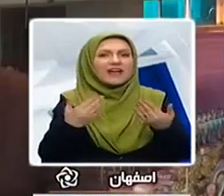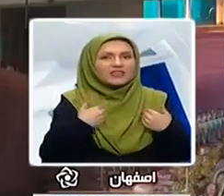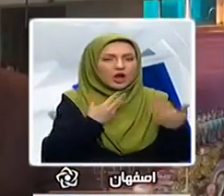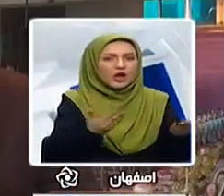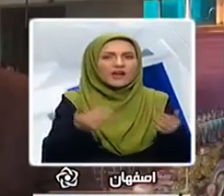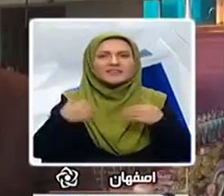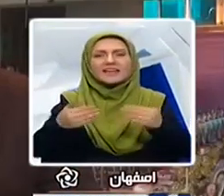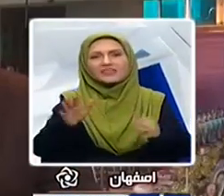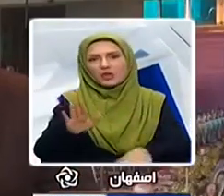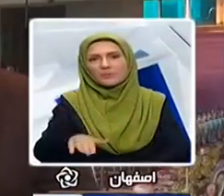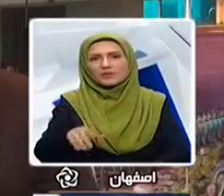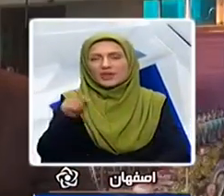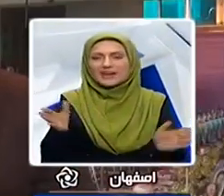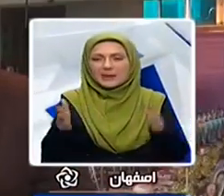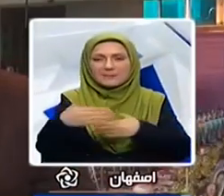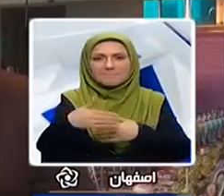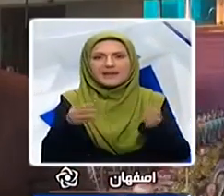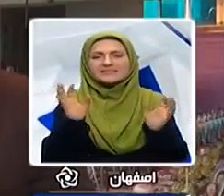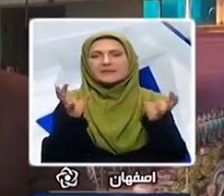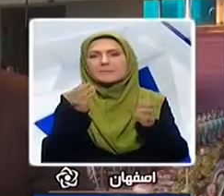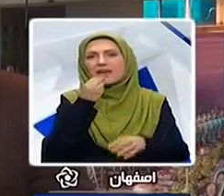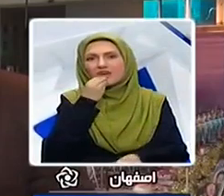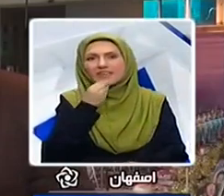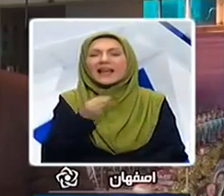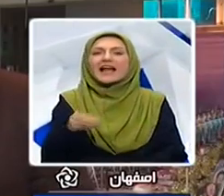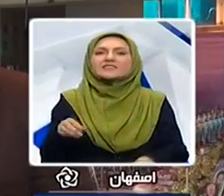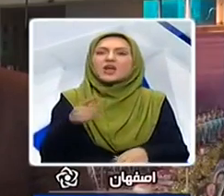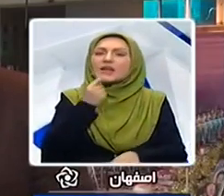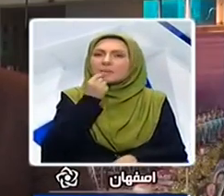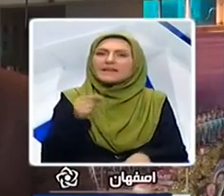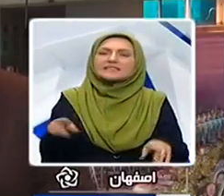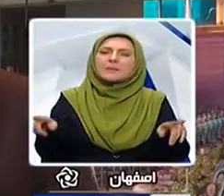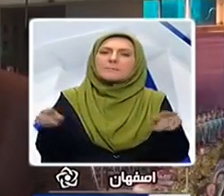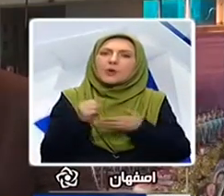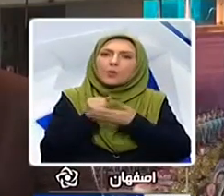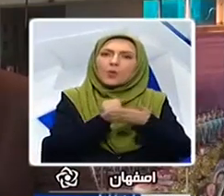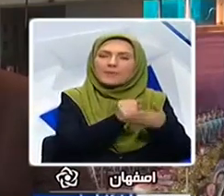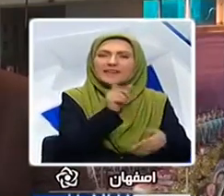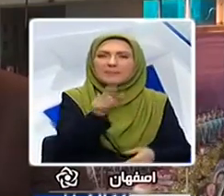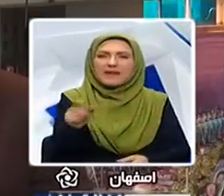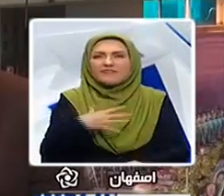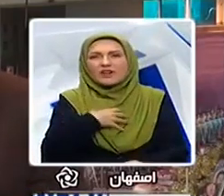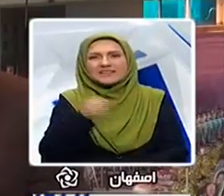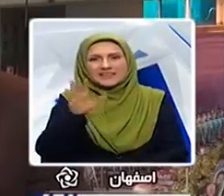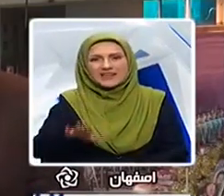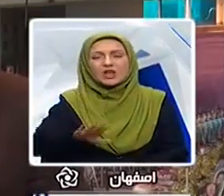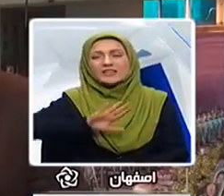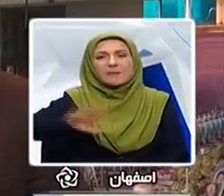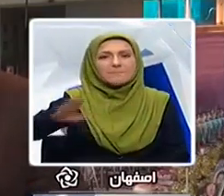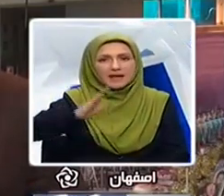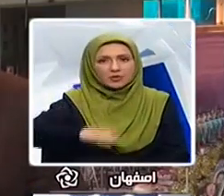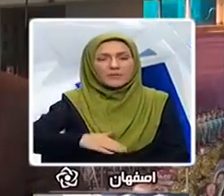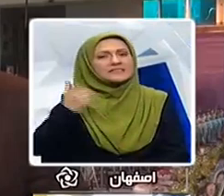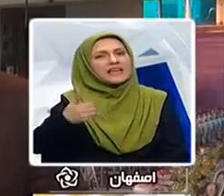های غذایی در قالب رزمایش مواسات و کمک مؤمنانه تا پایان شکست کرونا ادامه داره.